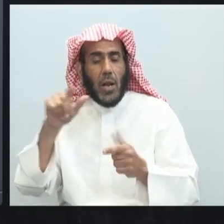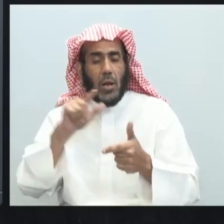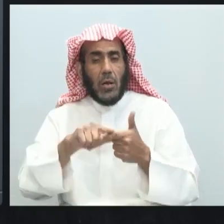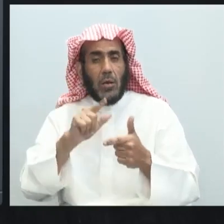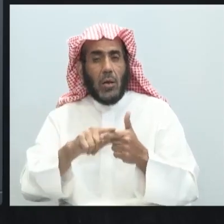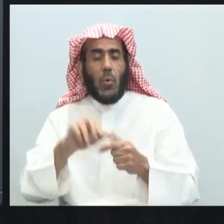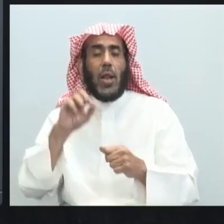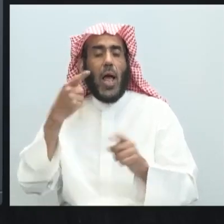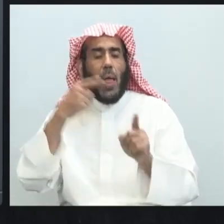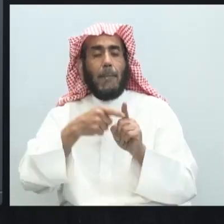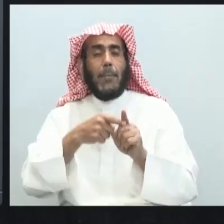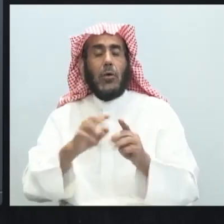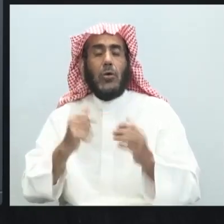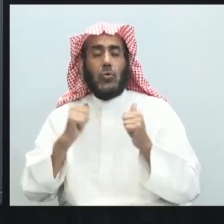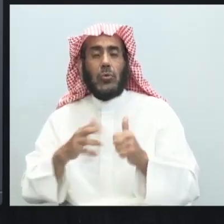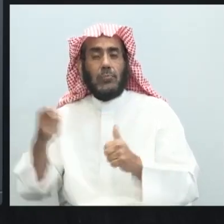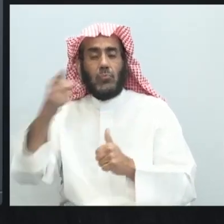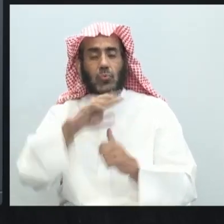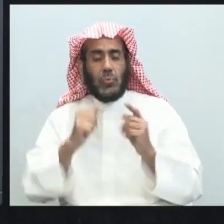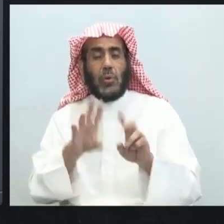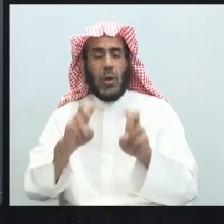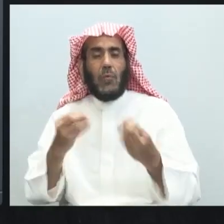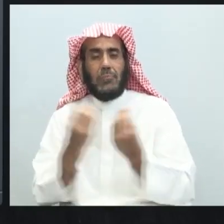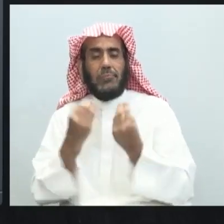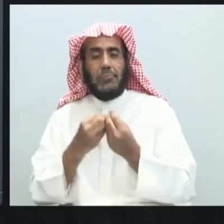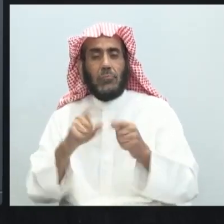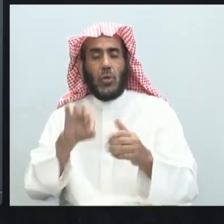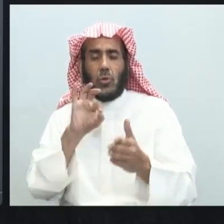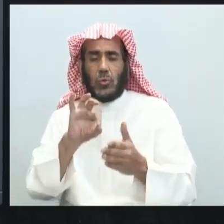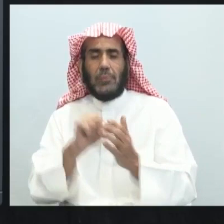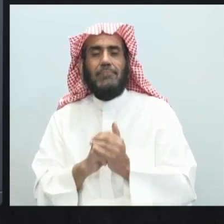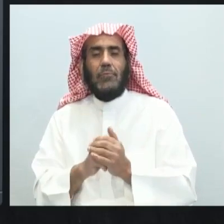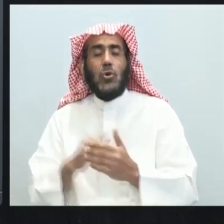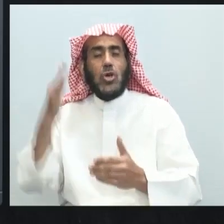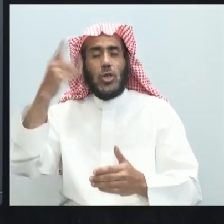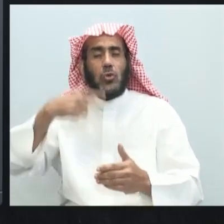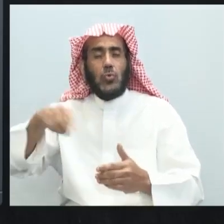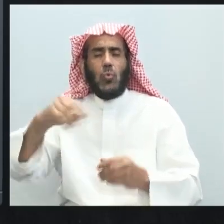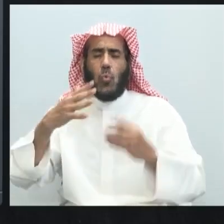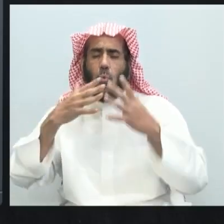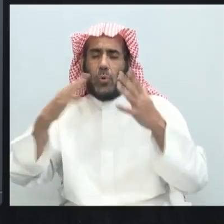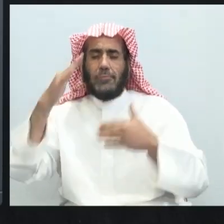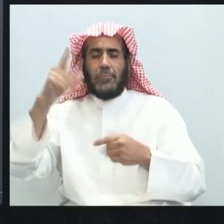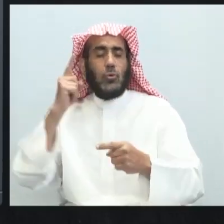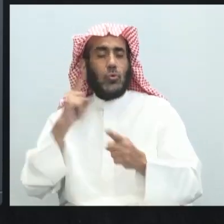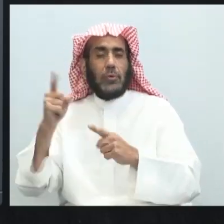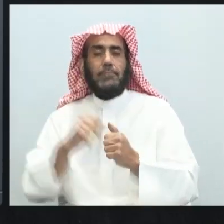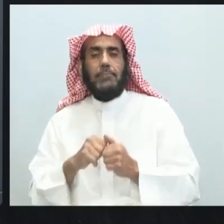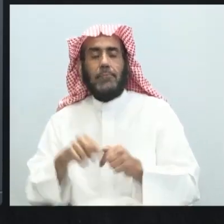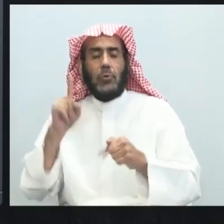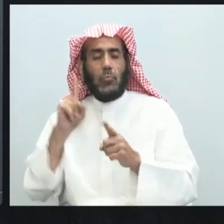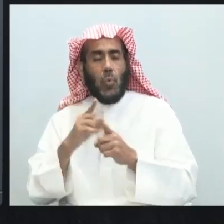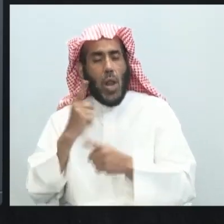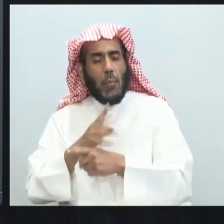العلم طلابي وطالباتي نقف انا وانتم عند هذه النقطه اشكركم جزيل الشكر على حسن انصاتكم